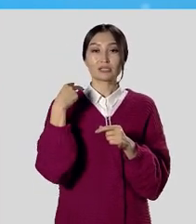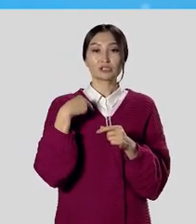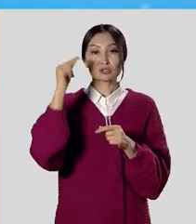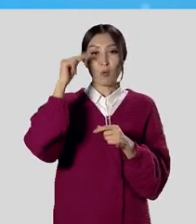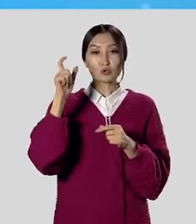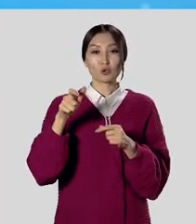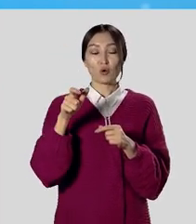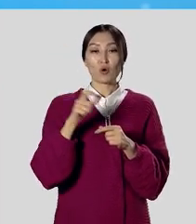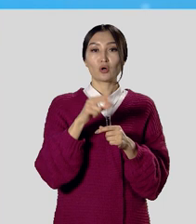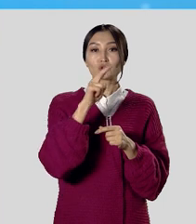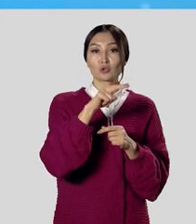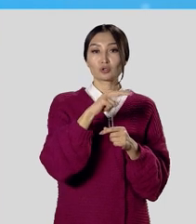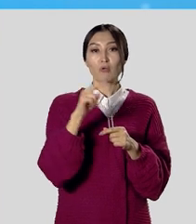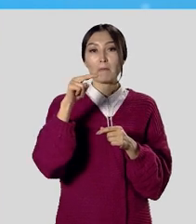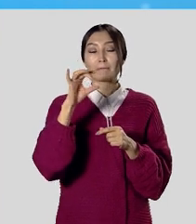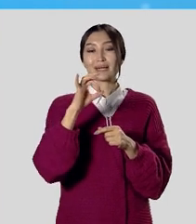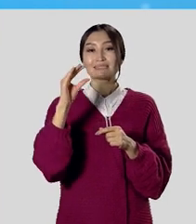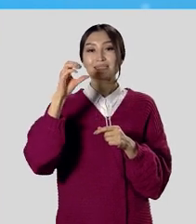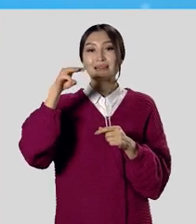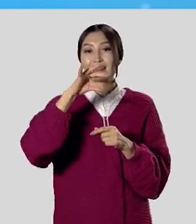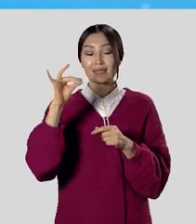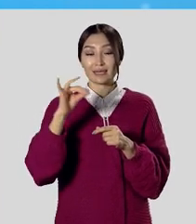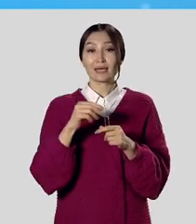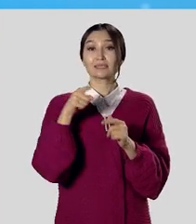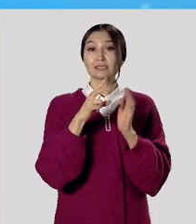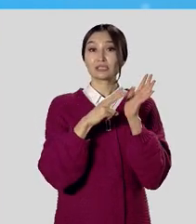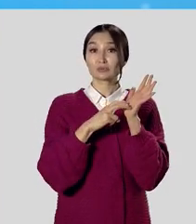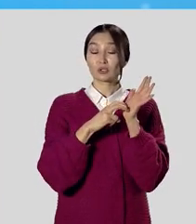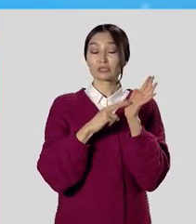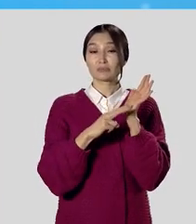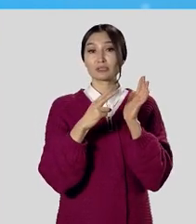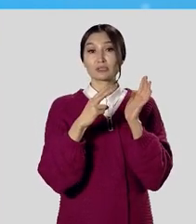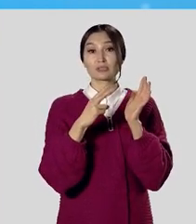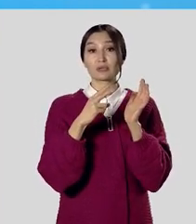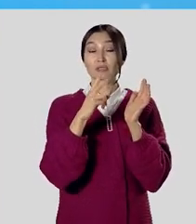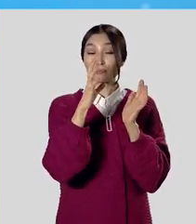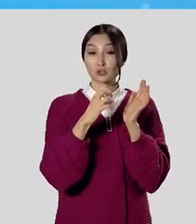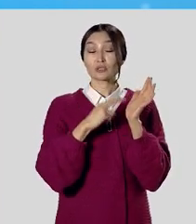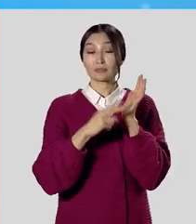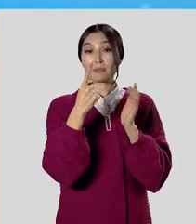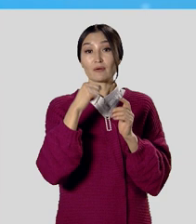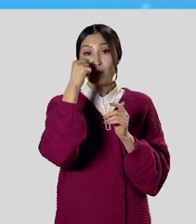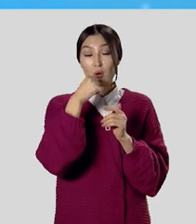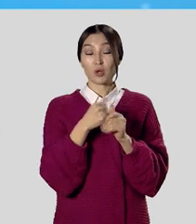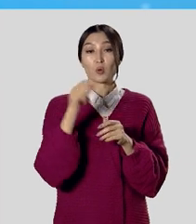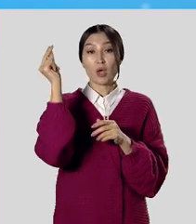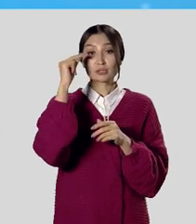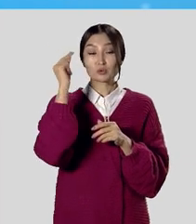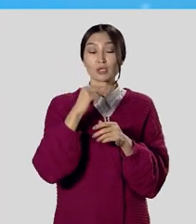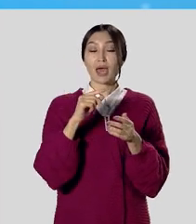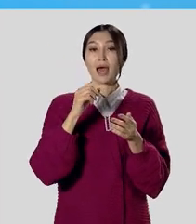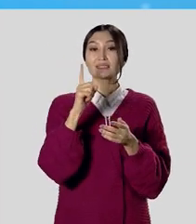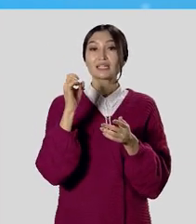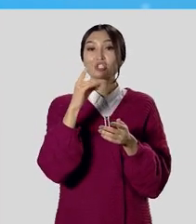ученому Джозефу Пристли. В 1771 году, изучая значение воздуха